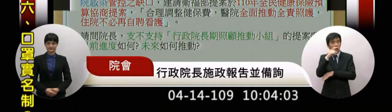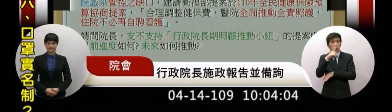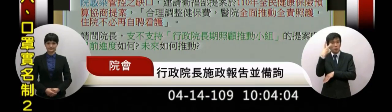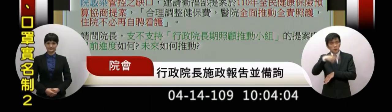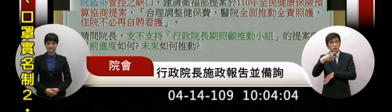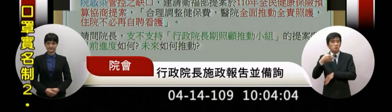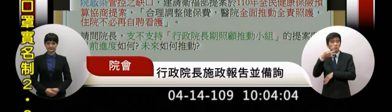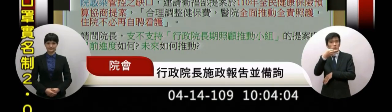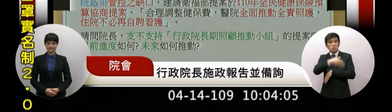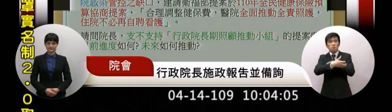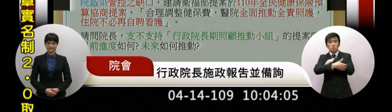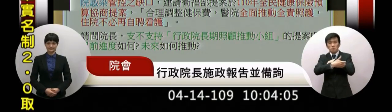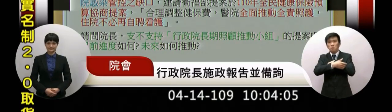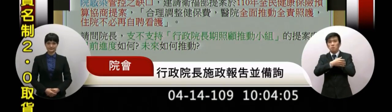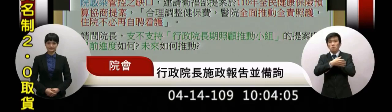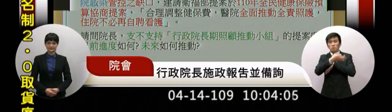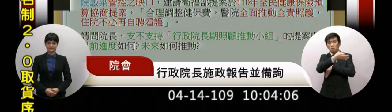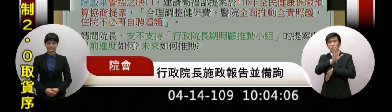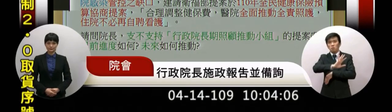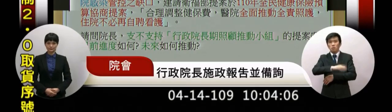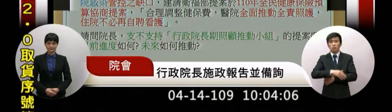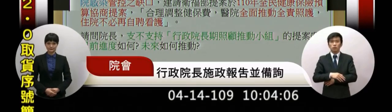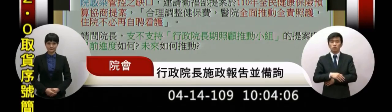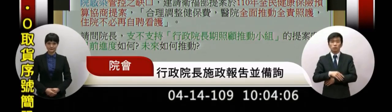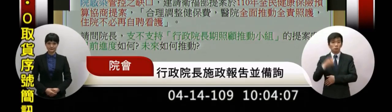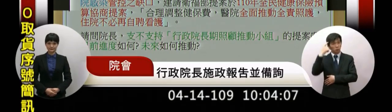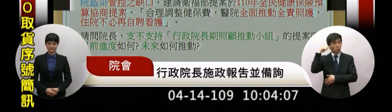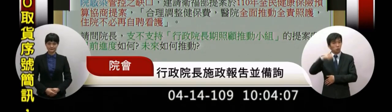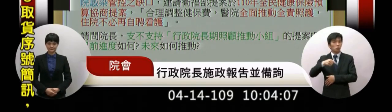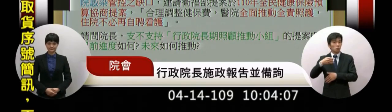照顾推动小组的提案？目前的进度如